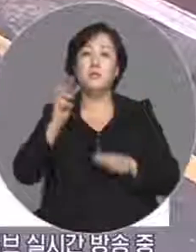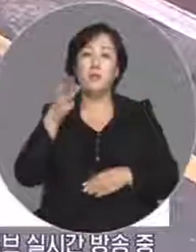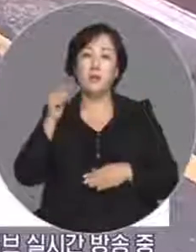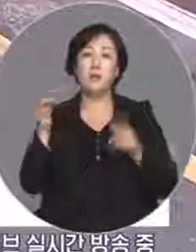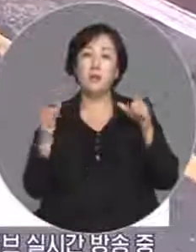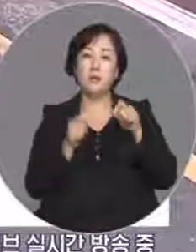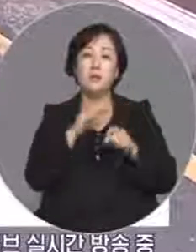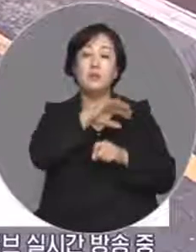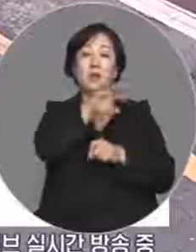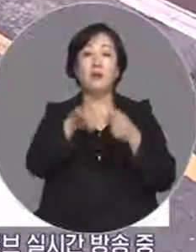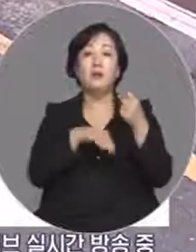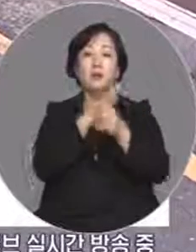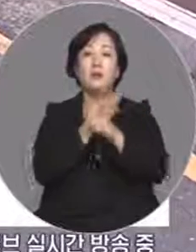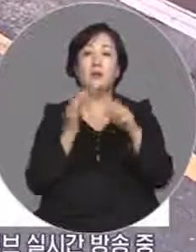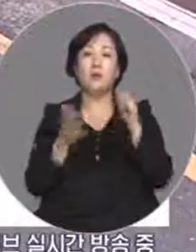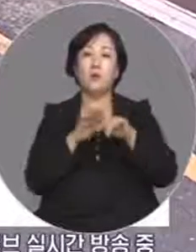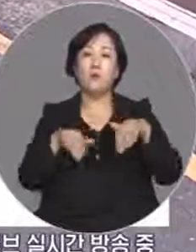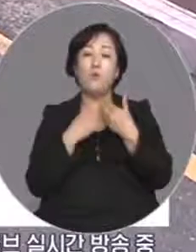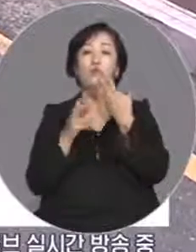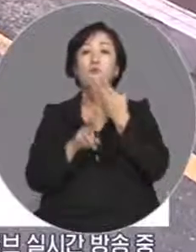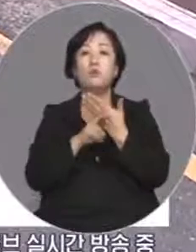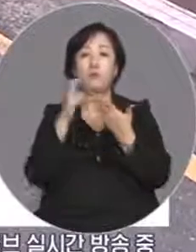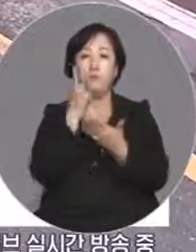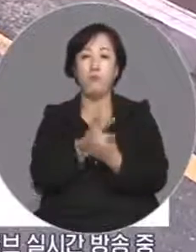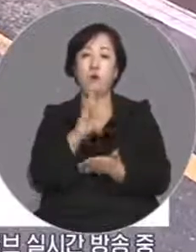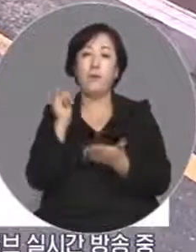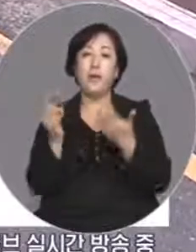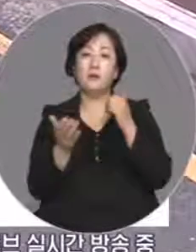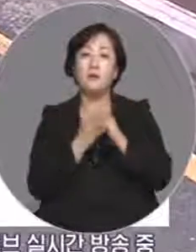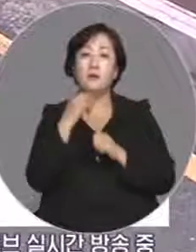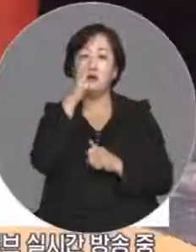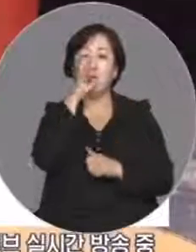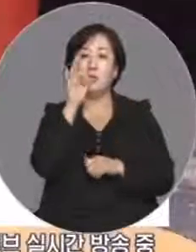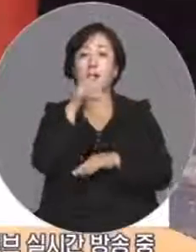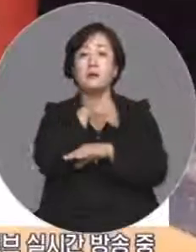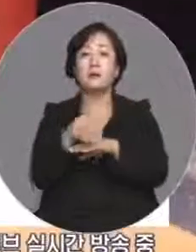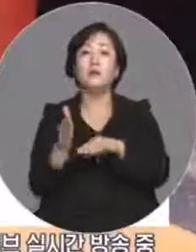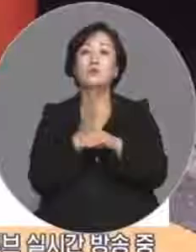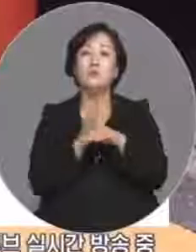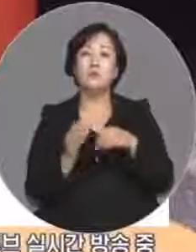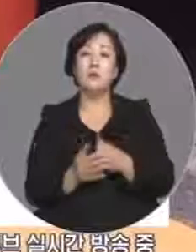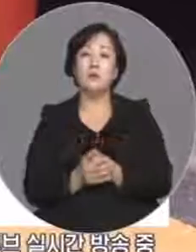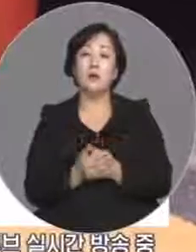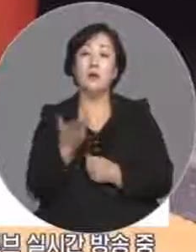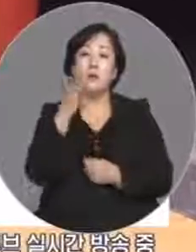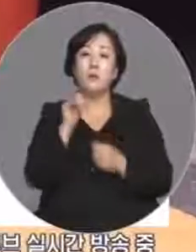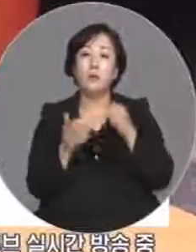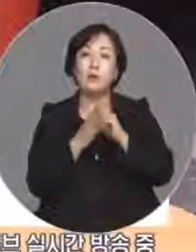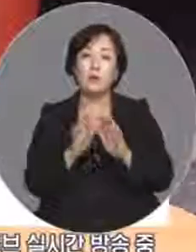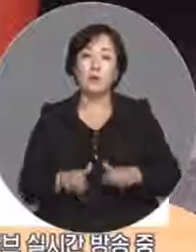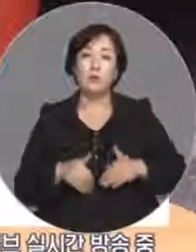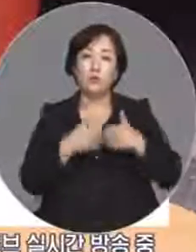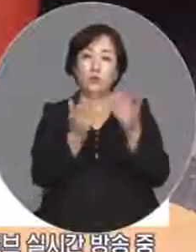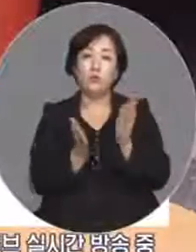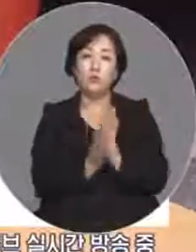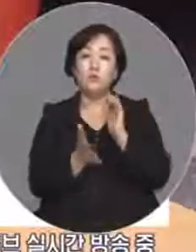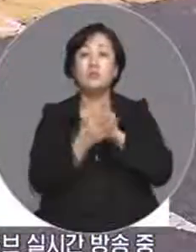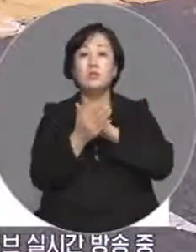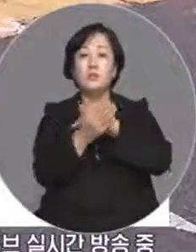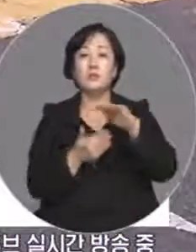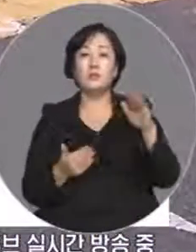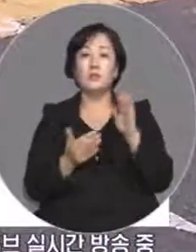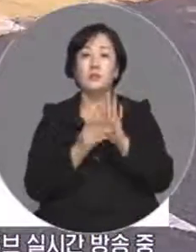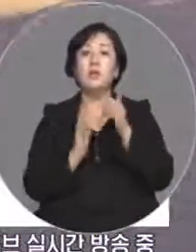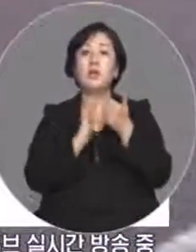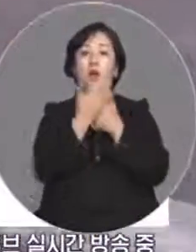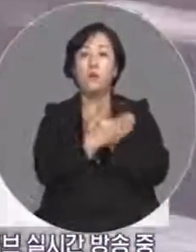이내와 스쿨존 주변의 모든 불법 주정차 차량 단속에 나설 예정입니다. 한편 남구는 법 시행에 앞서